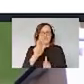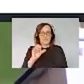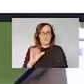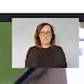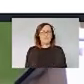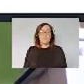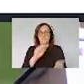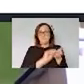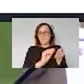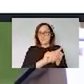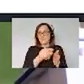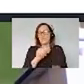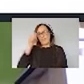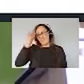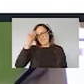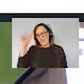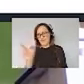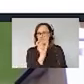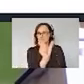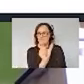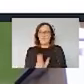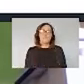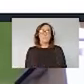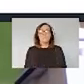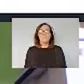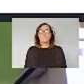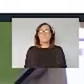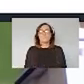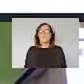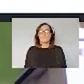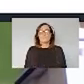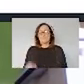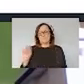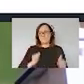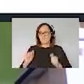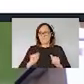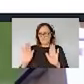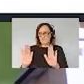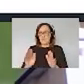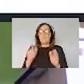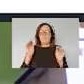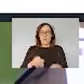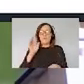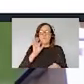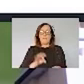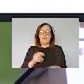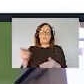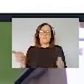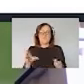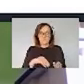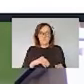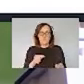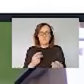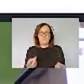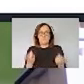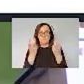Ja sobie wpiszę tylko nazwę i już nie chcę Państwa w pokoju oczekiwania, ale Państwo mogą być oczywiście, można stworzyć